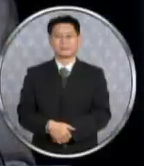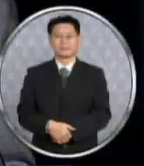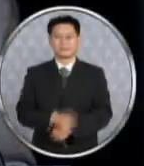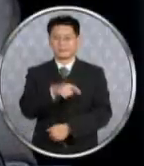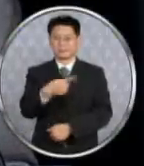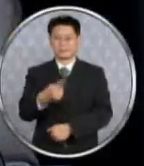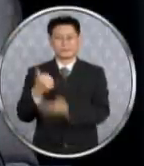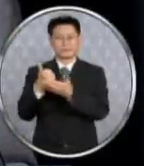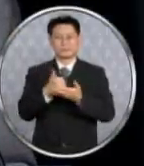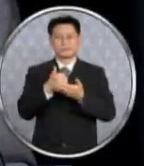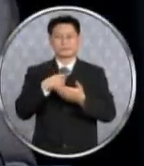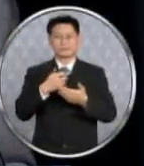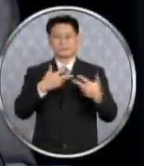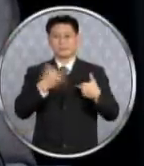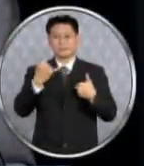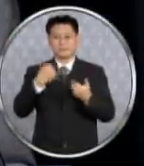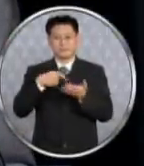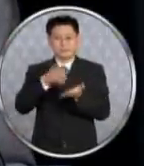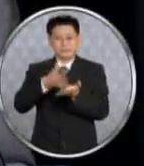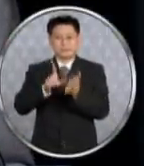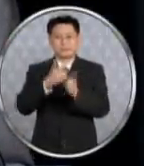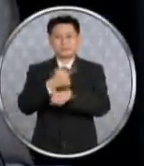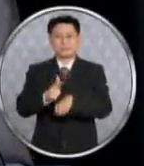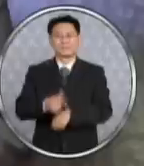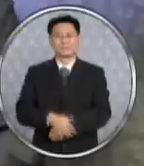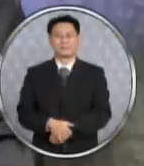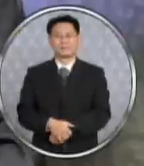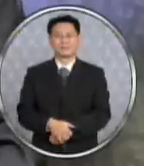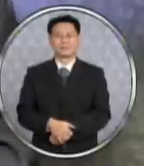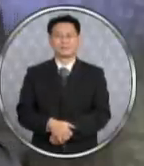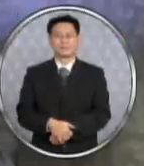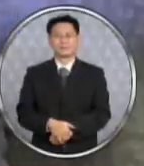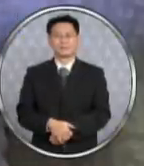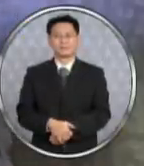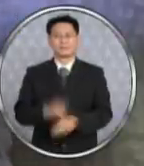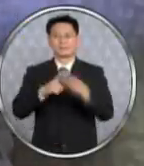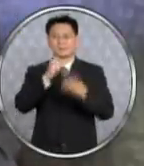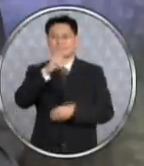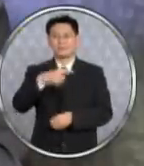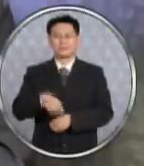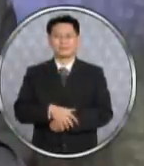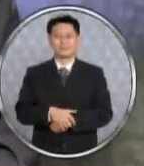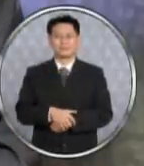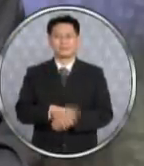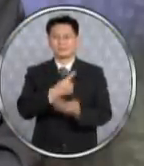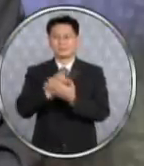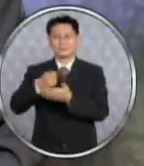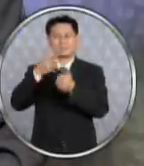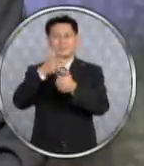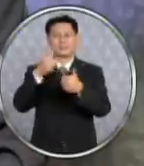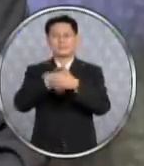现在请蔡英文女士申论，时间是六分钟。 主持人、各位提问